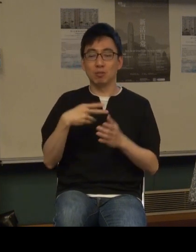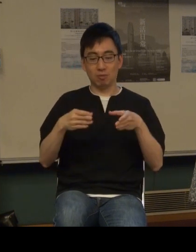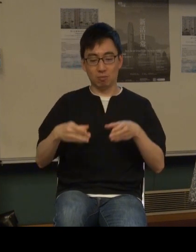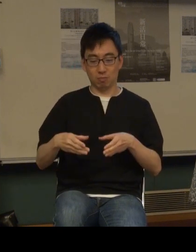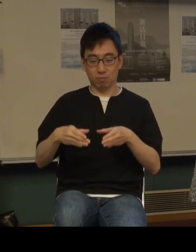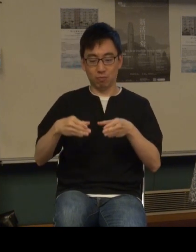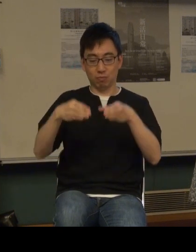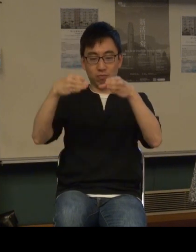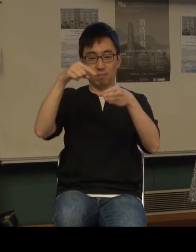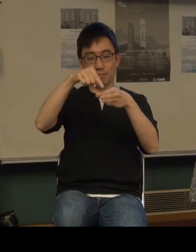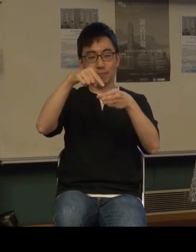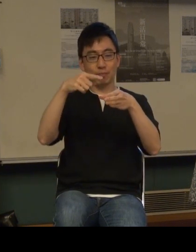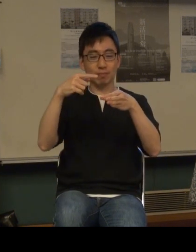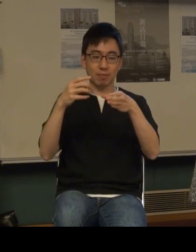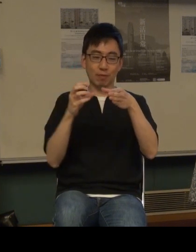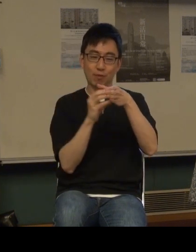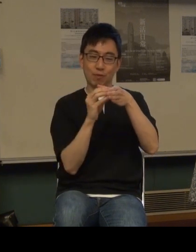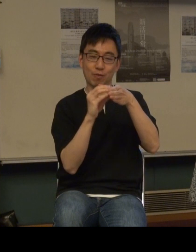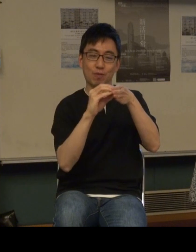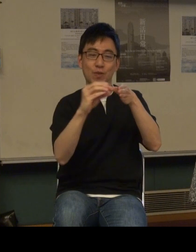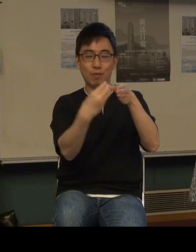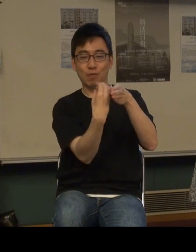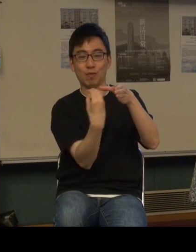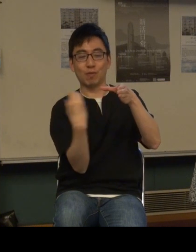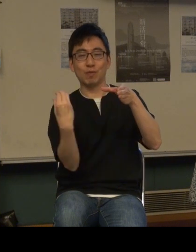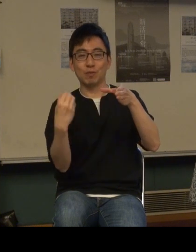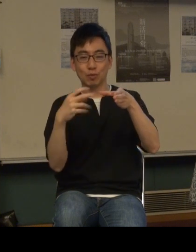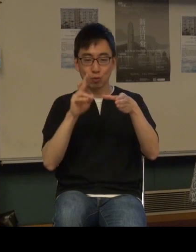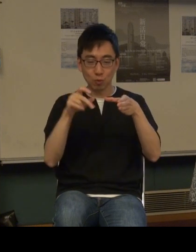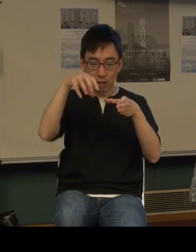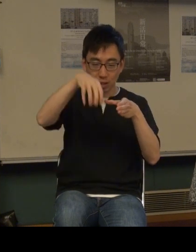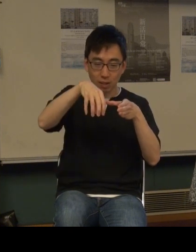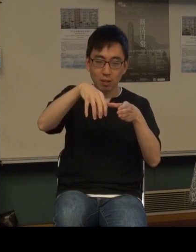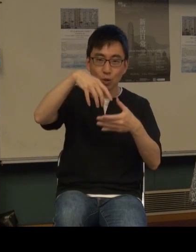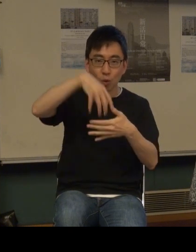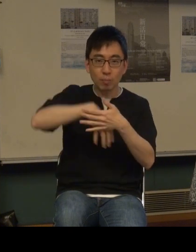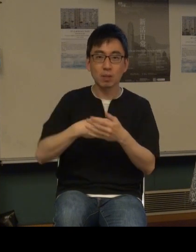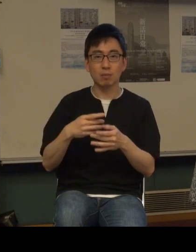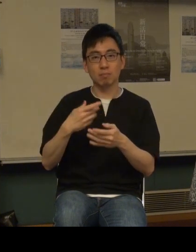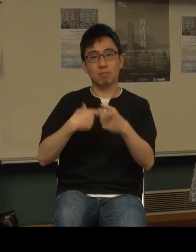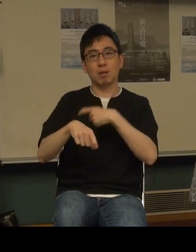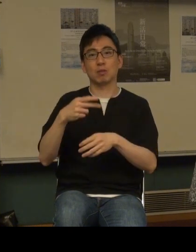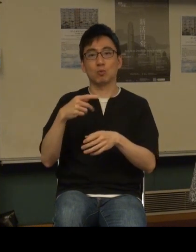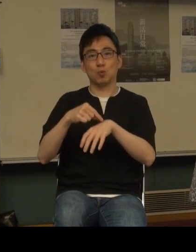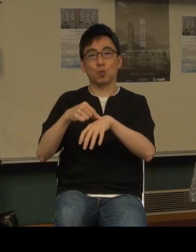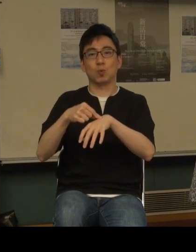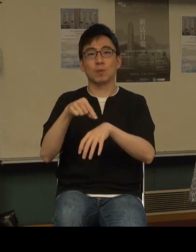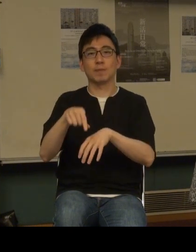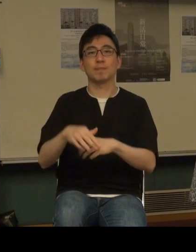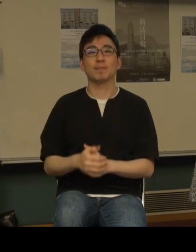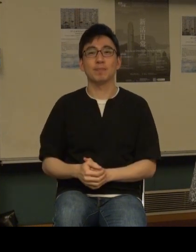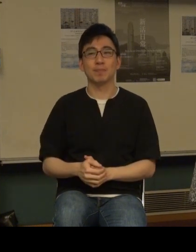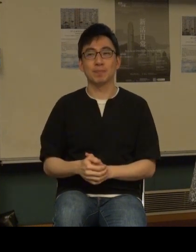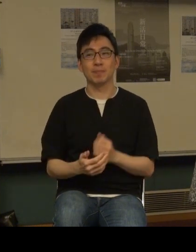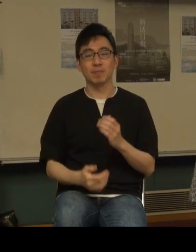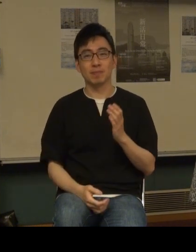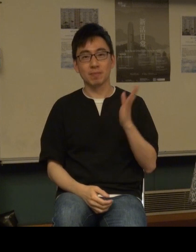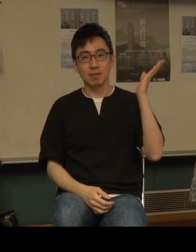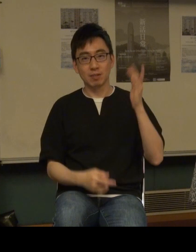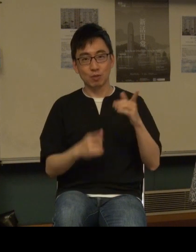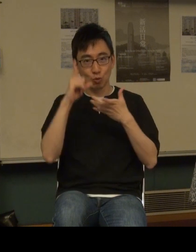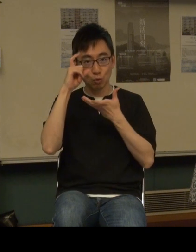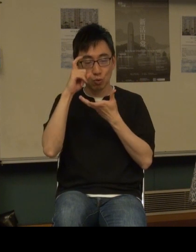築物嘅外邊去擺。中間咧就係一啲嘅肉檔啊，當時。咁呢張相咧就係灣